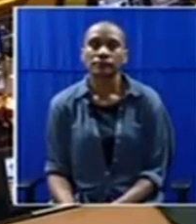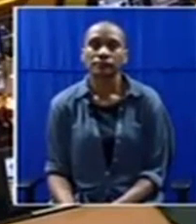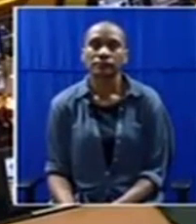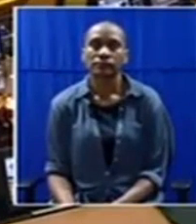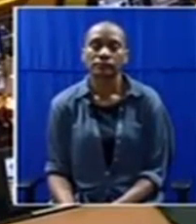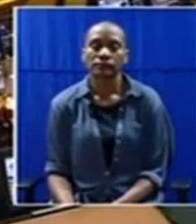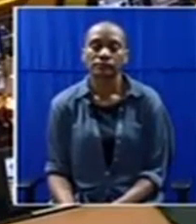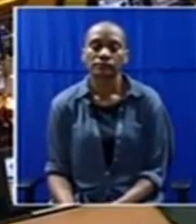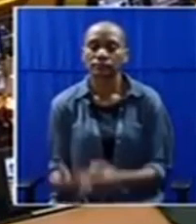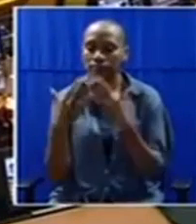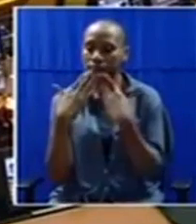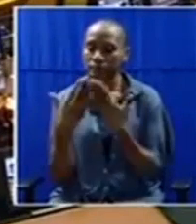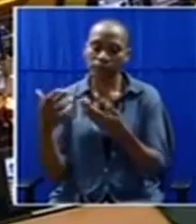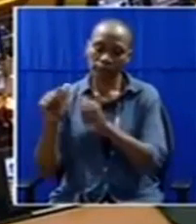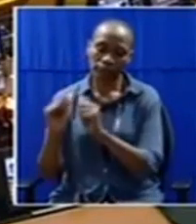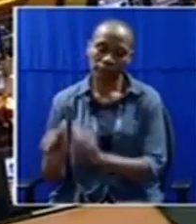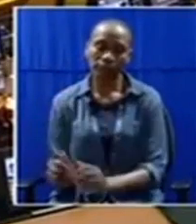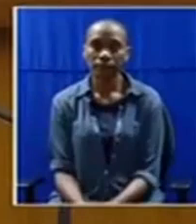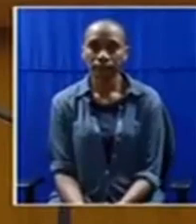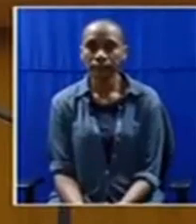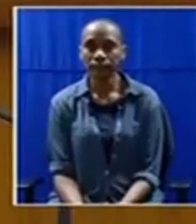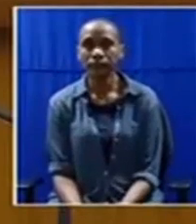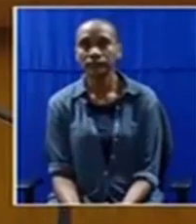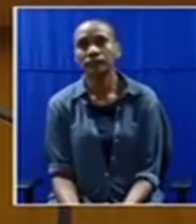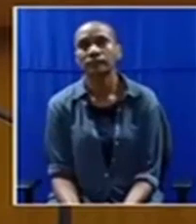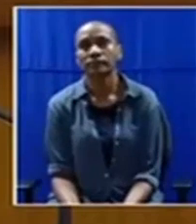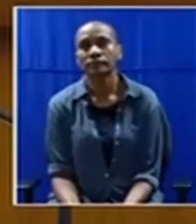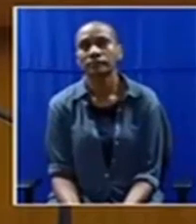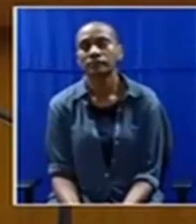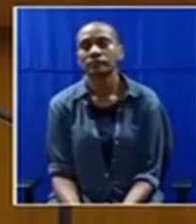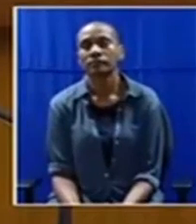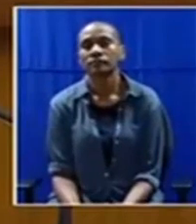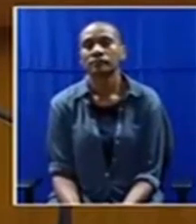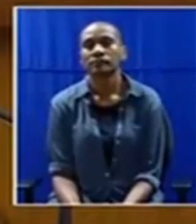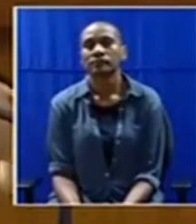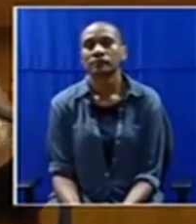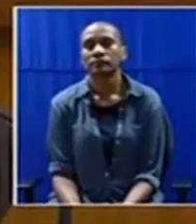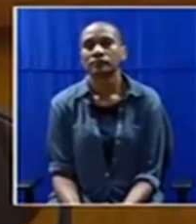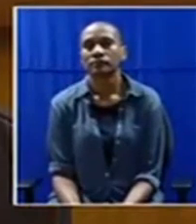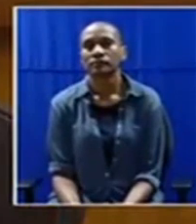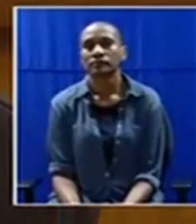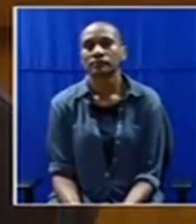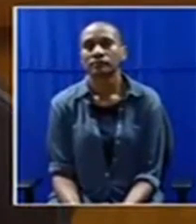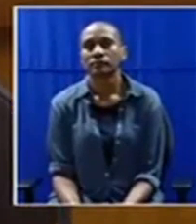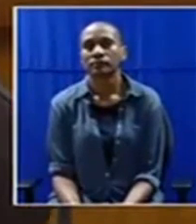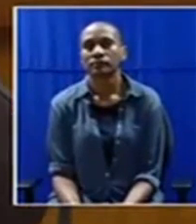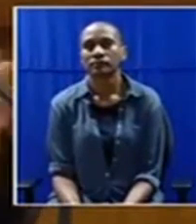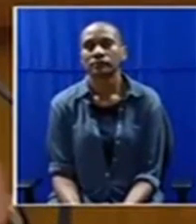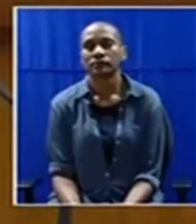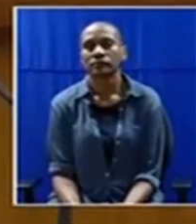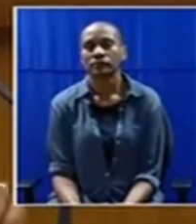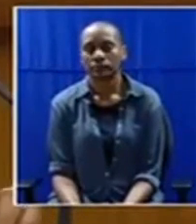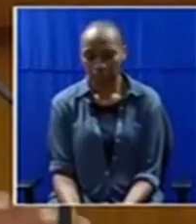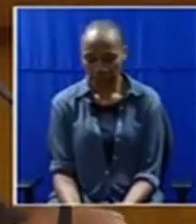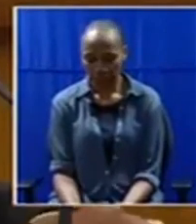Ngiyabonga somlomo walendlu. Angicale ngokudlulisa emavi envuduto emndenini wakaMthembu,